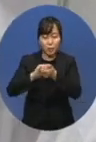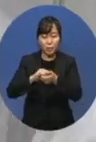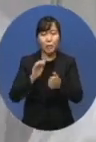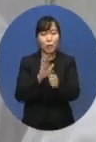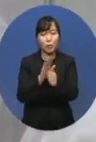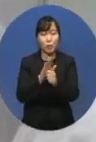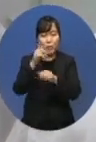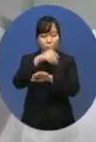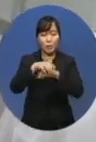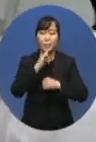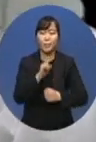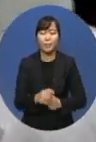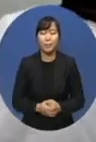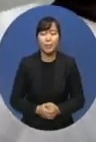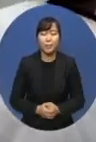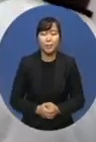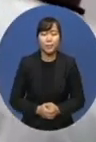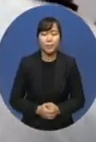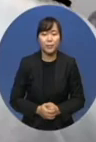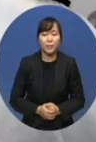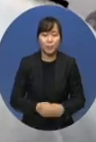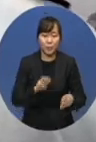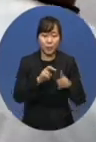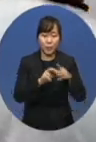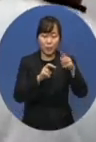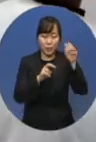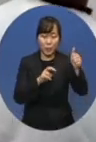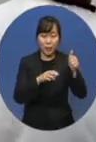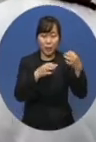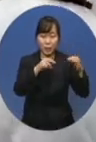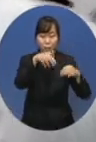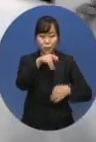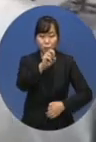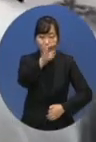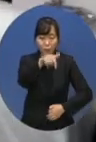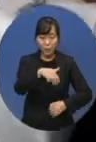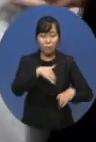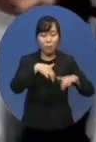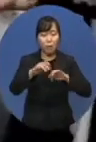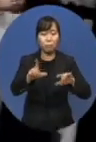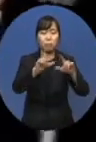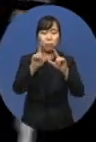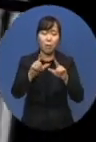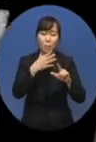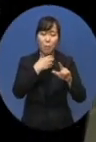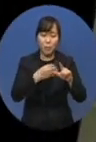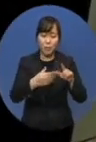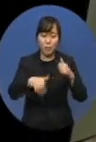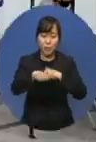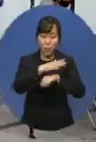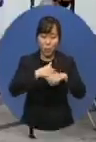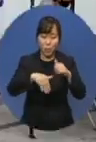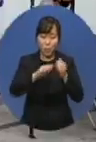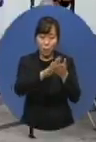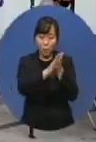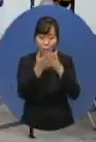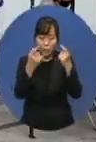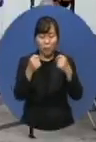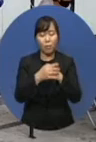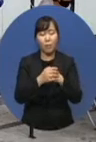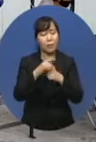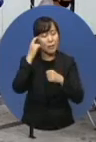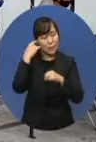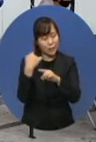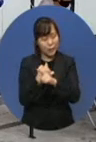했습니다 센터장 김충식 씨는 노숙인 복제 새로운 패러다임으로 노숙인이 인식